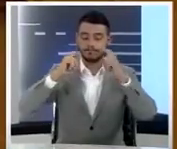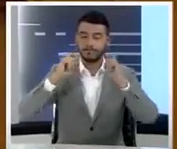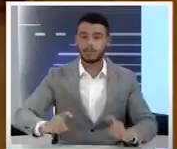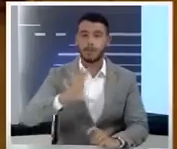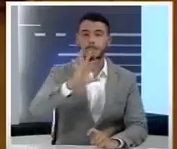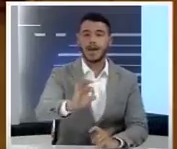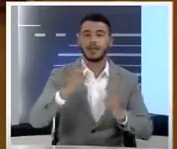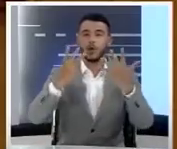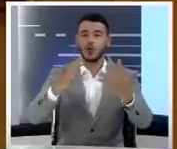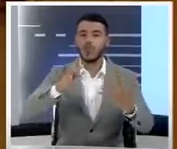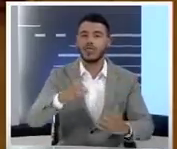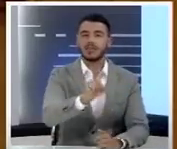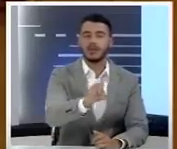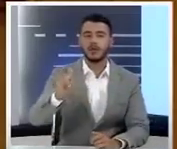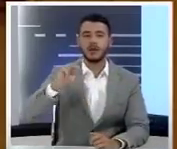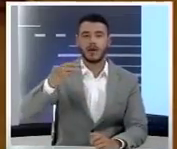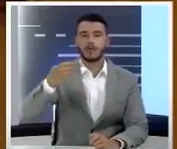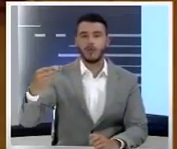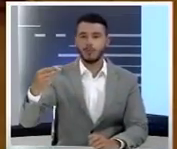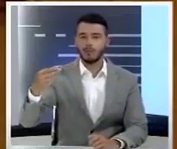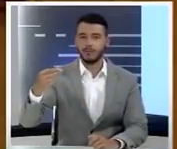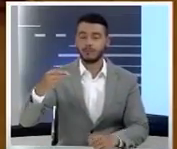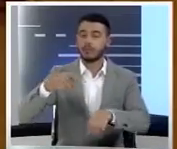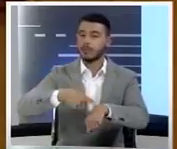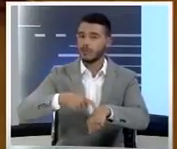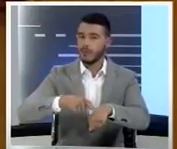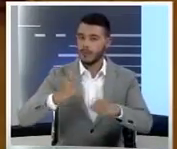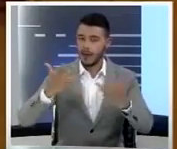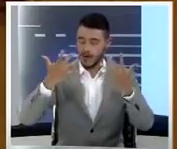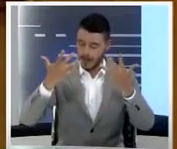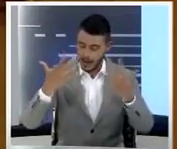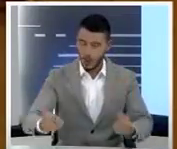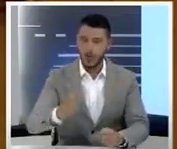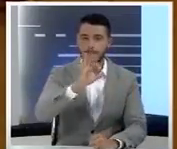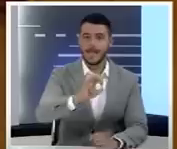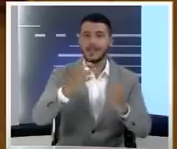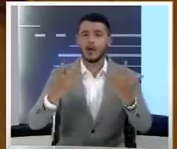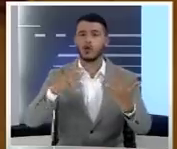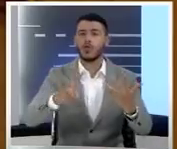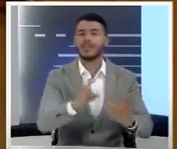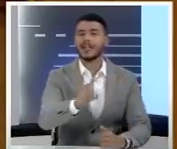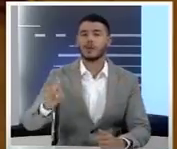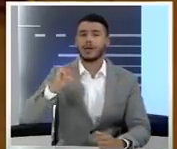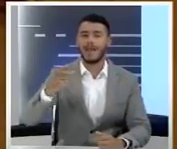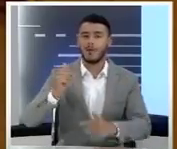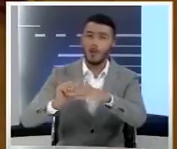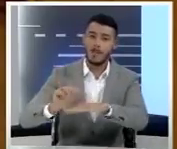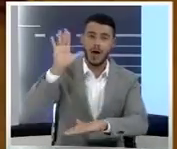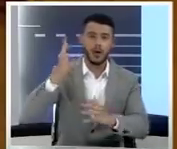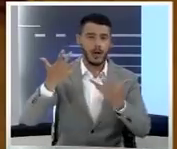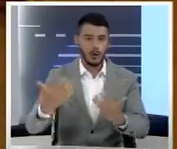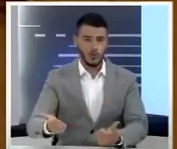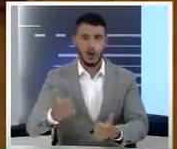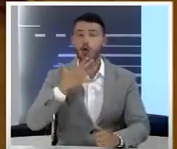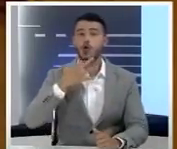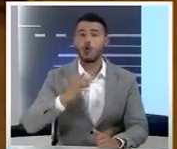δισεκατομμύρια ευρώ. Πρέπει να σας πω ότι διαθέτουμε πάνω από 58 δισεκατομμύρια ευρώ. Διότι πέρα από τα 24,1 που